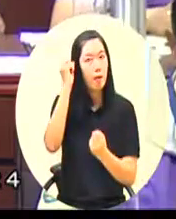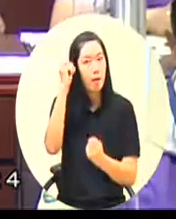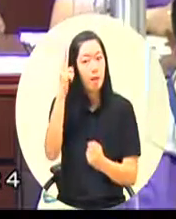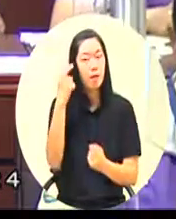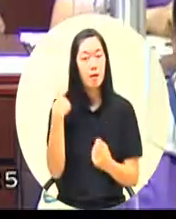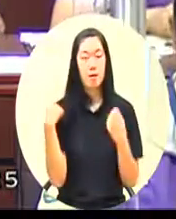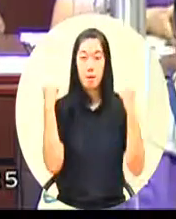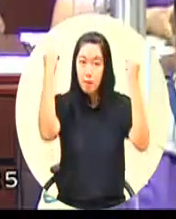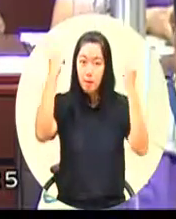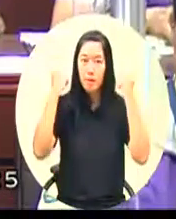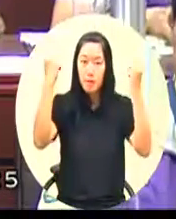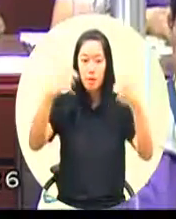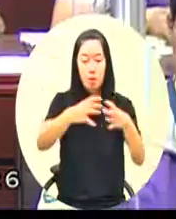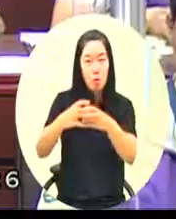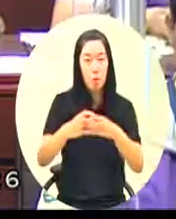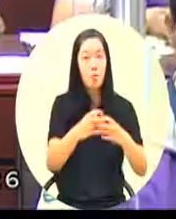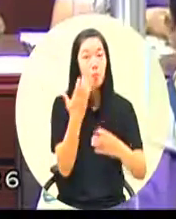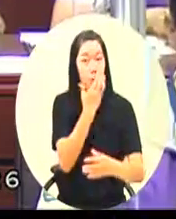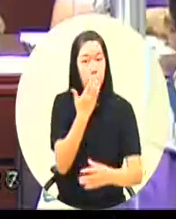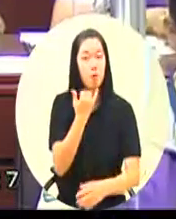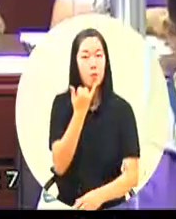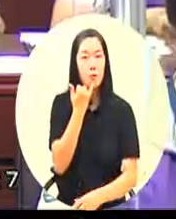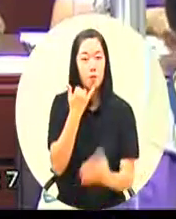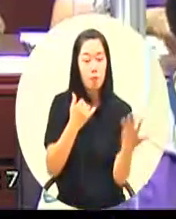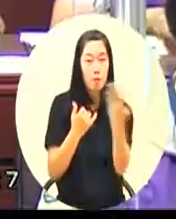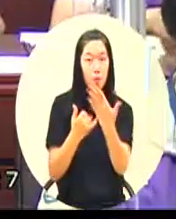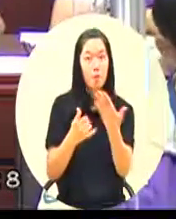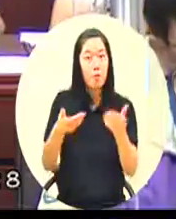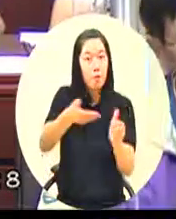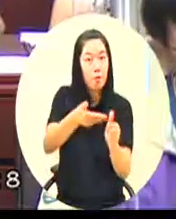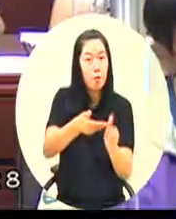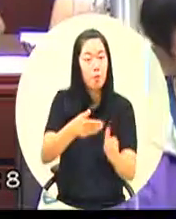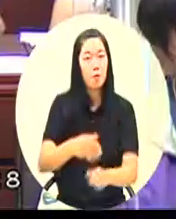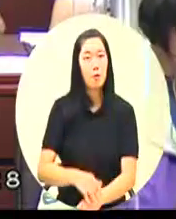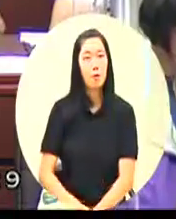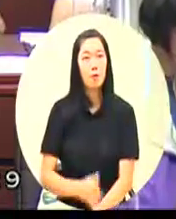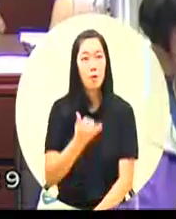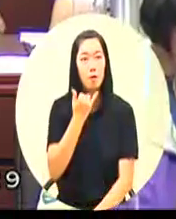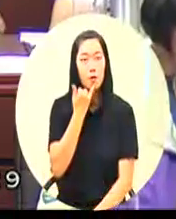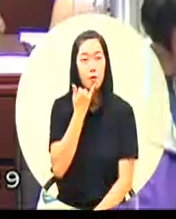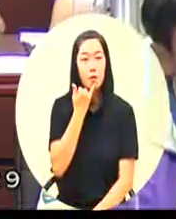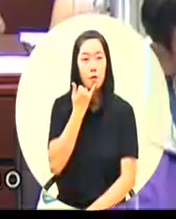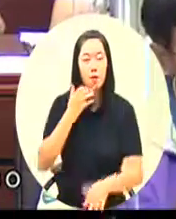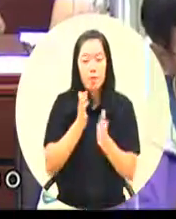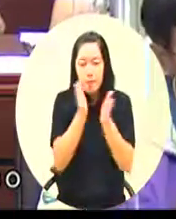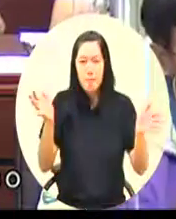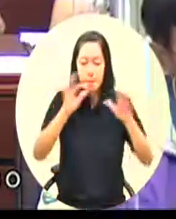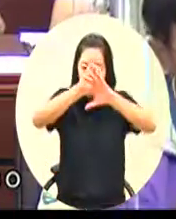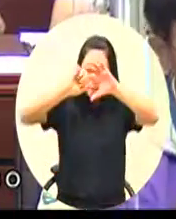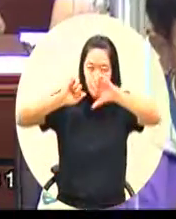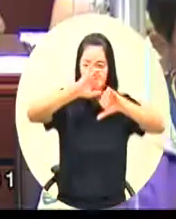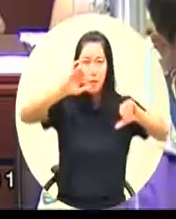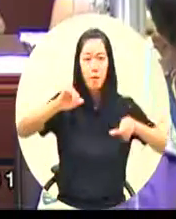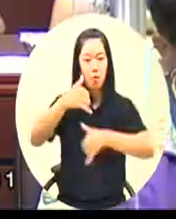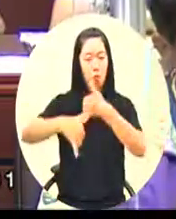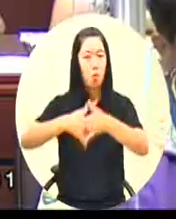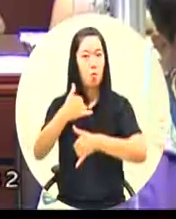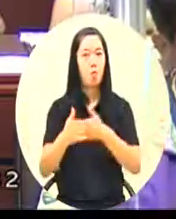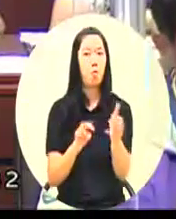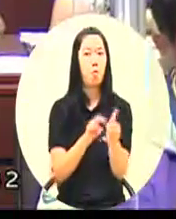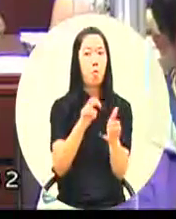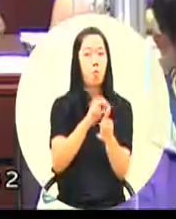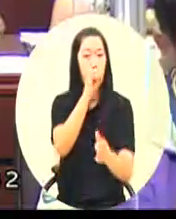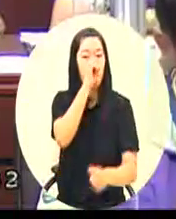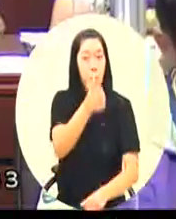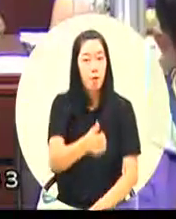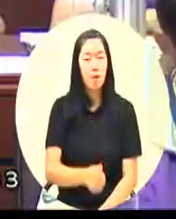衡的一个，希望他能够广泛的探索，而且就是养成良好生活习惯的这样的一